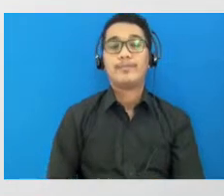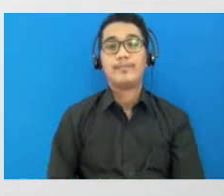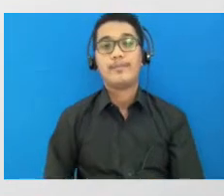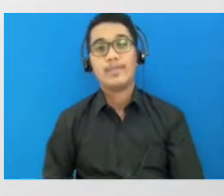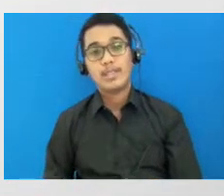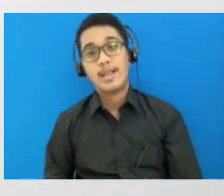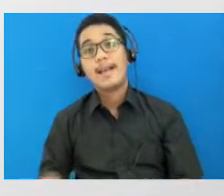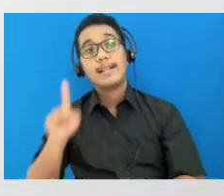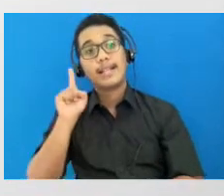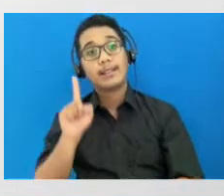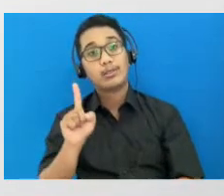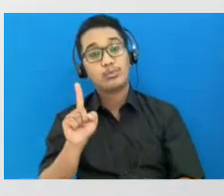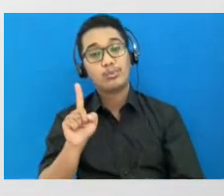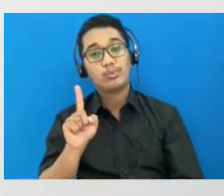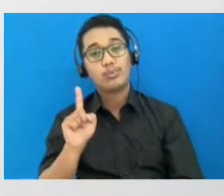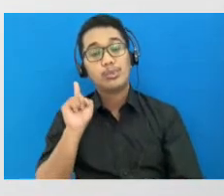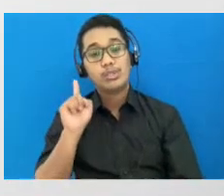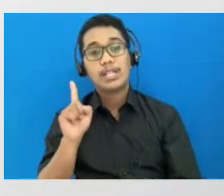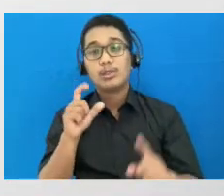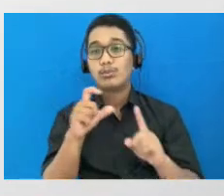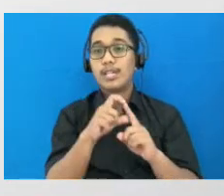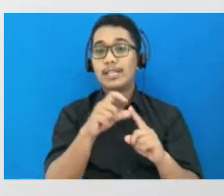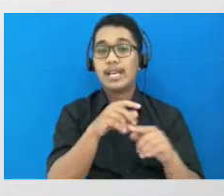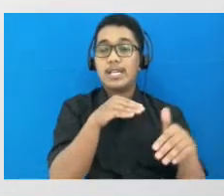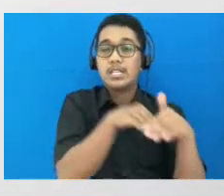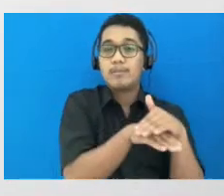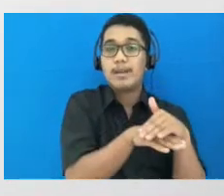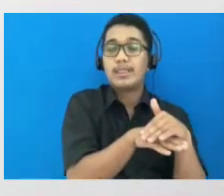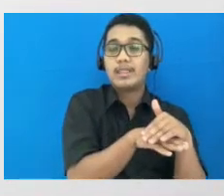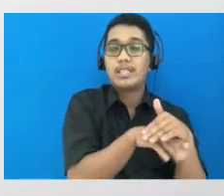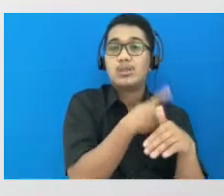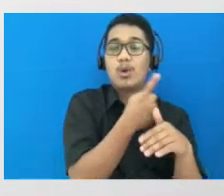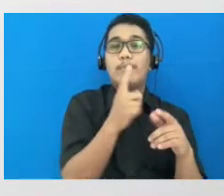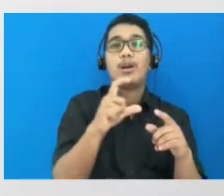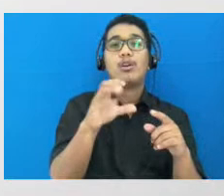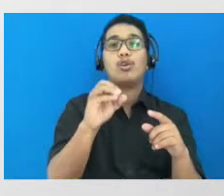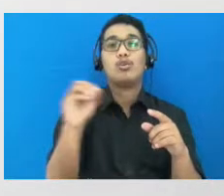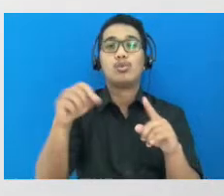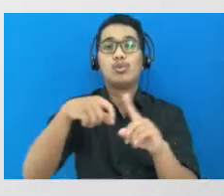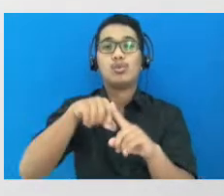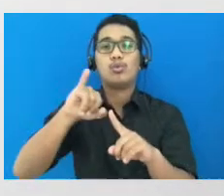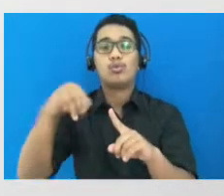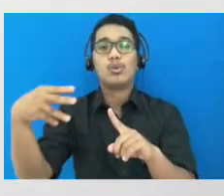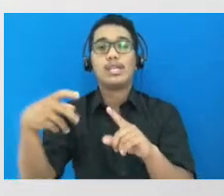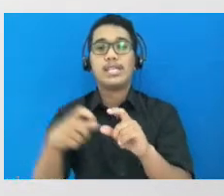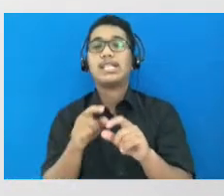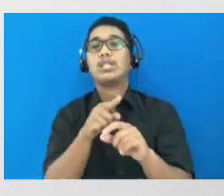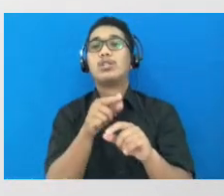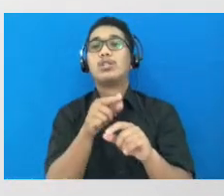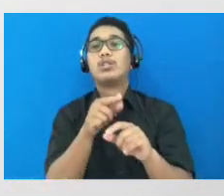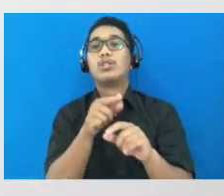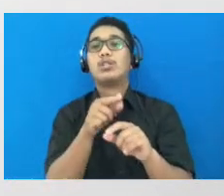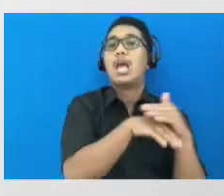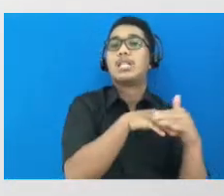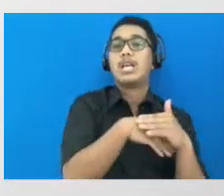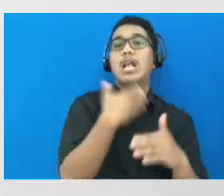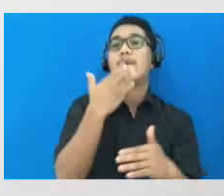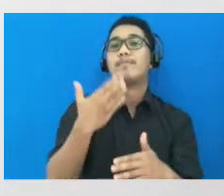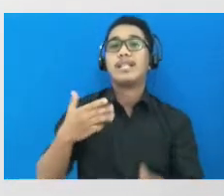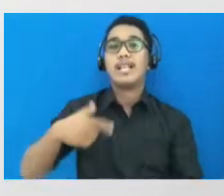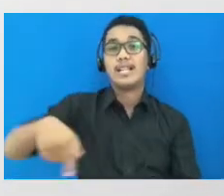satu yang disimpan oleh browser kita itu adalah cookies. Cookies itu bisa menyimpan kebiasaan